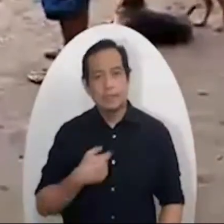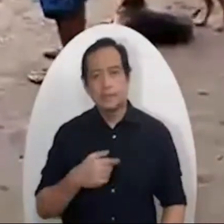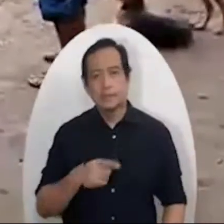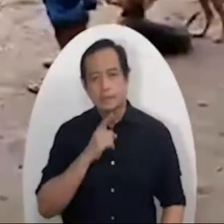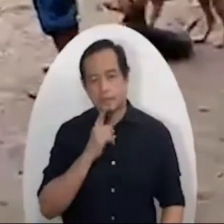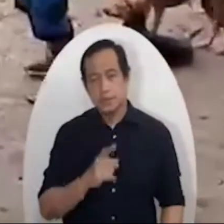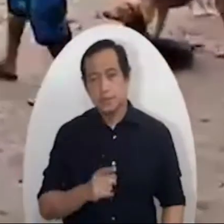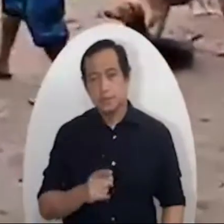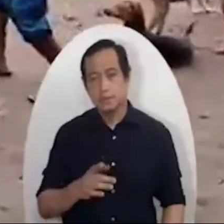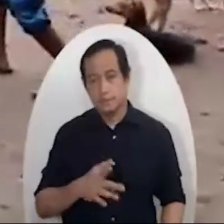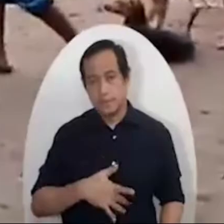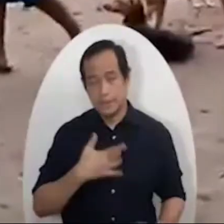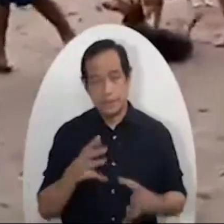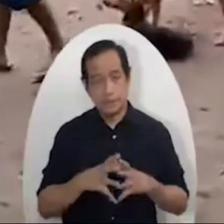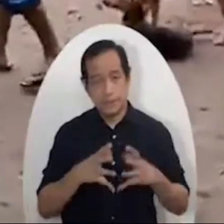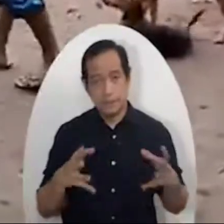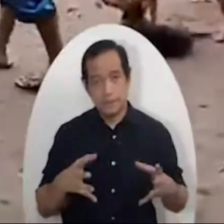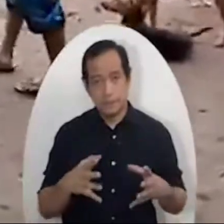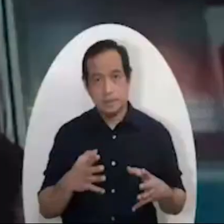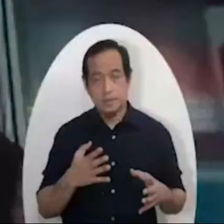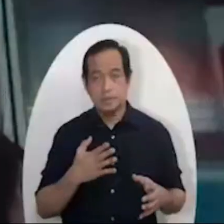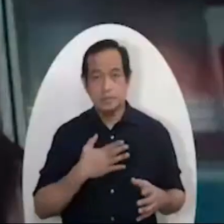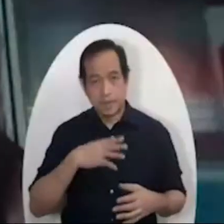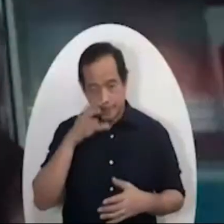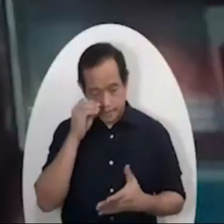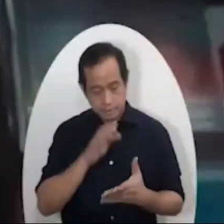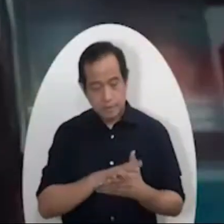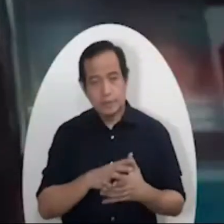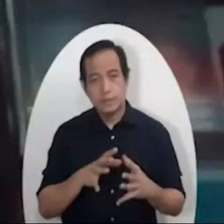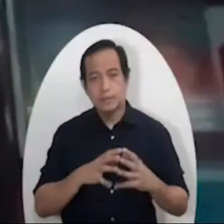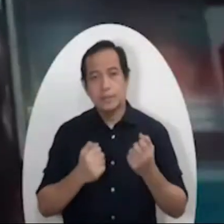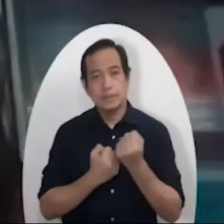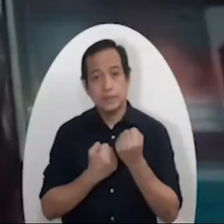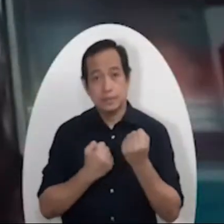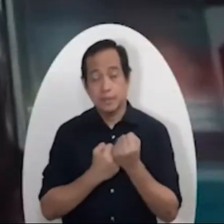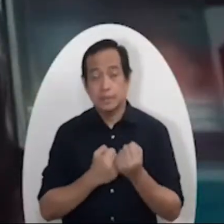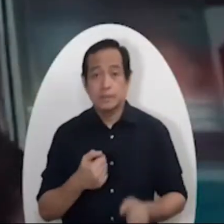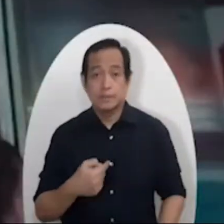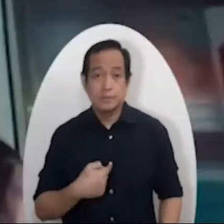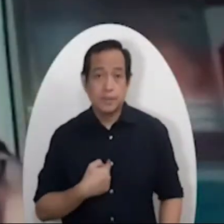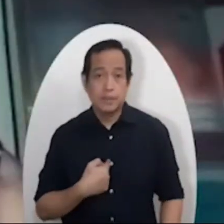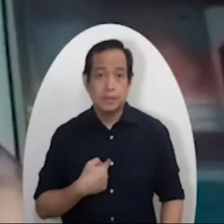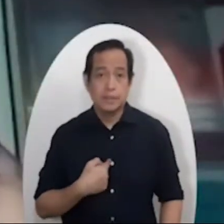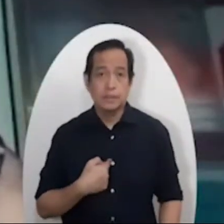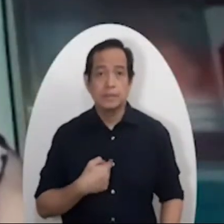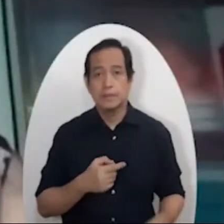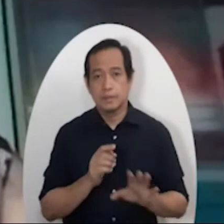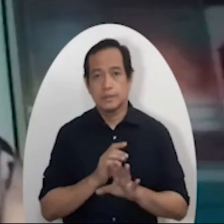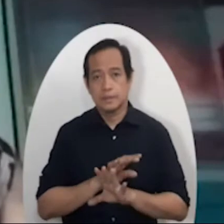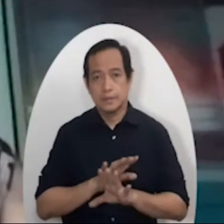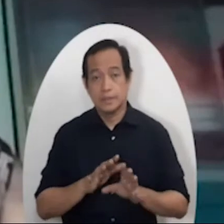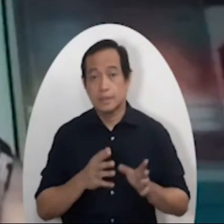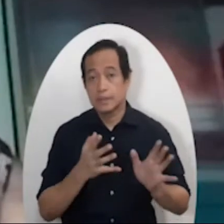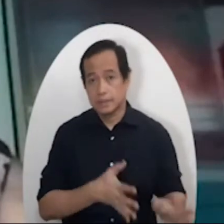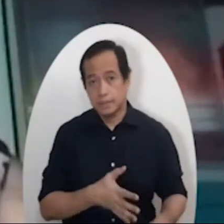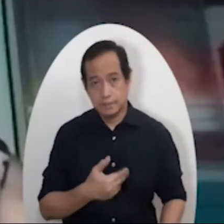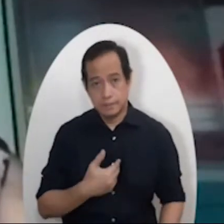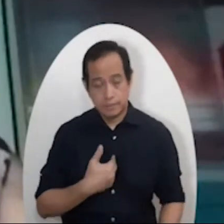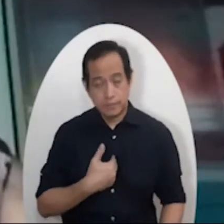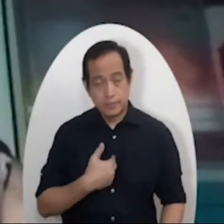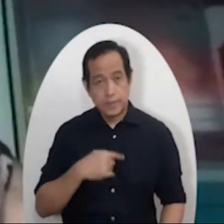nila ang kanilang loob at alam ko rin po na pag nagdesal sila ay matutupad ang kanilang hiling. Kapag po ang